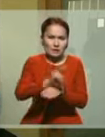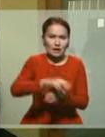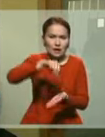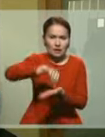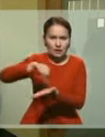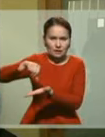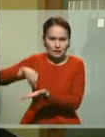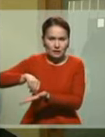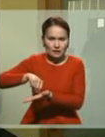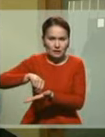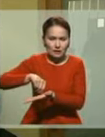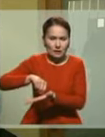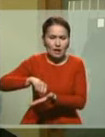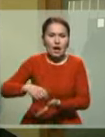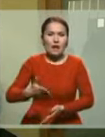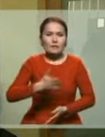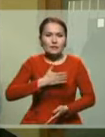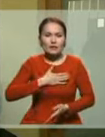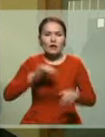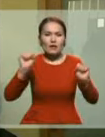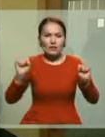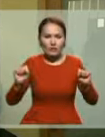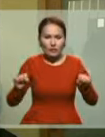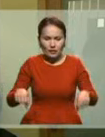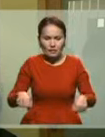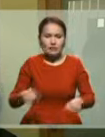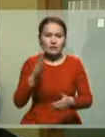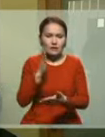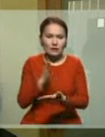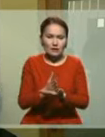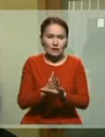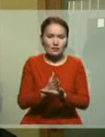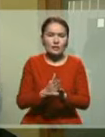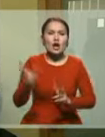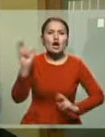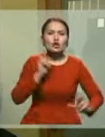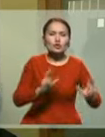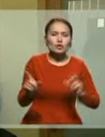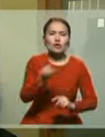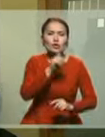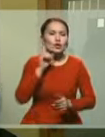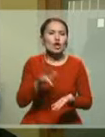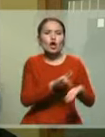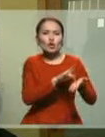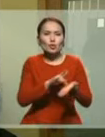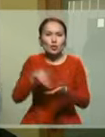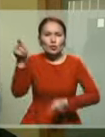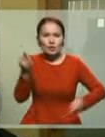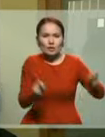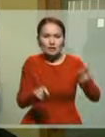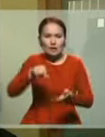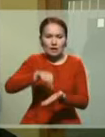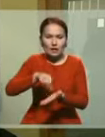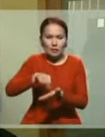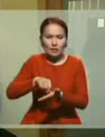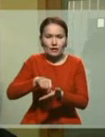дауыс беру мүмкіншілік іздеп келіп жатыр. Олардың ішінде стажерлар, студенттер, туристер, әулие